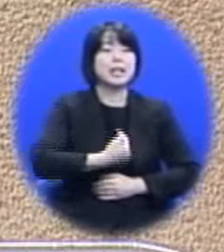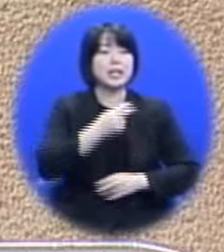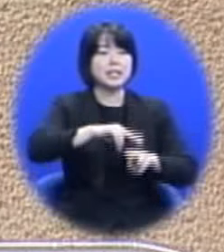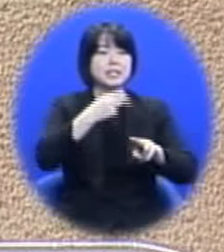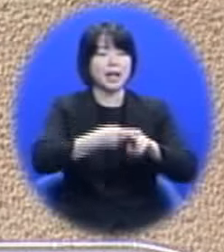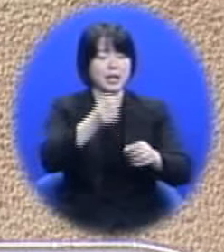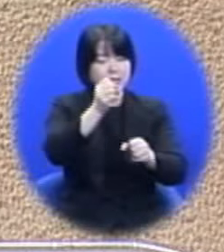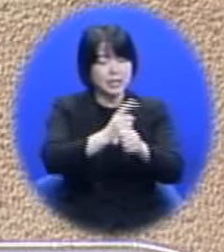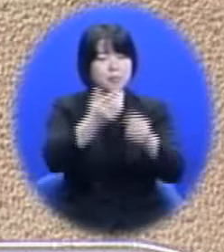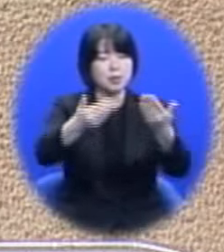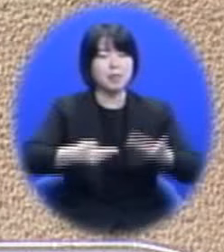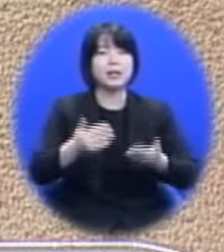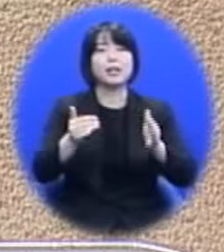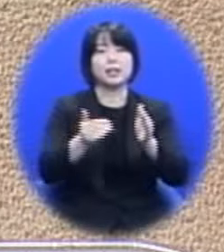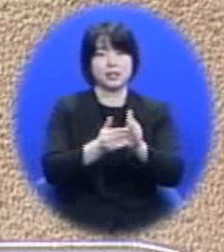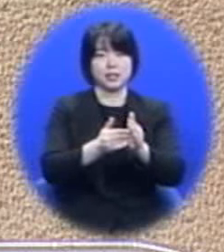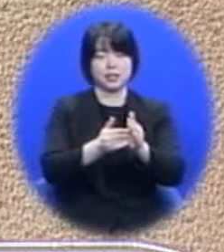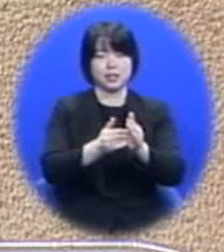받았느니라.